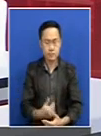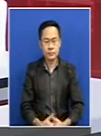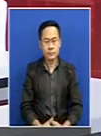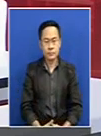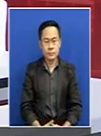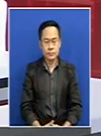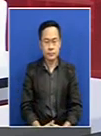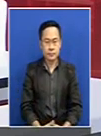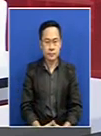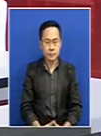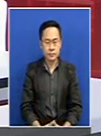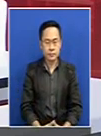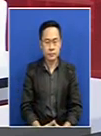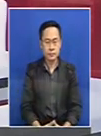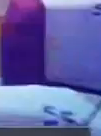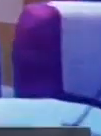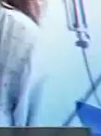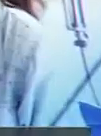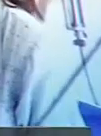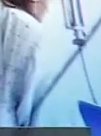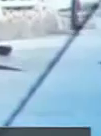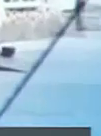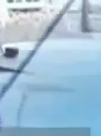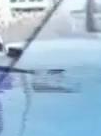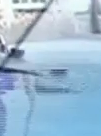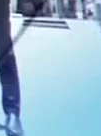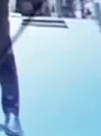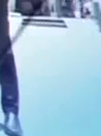งหาพุทธังกูลจากทีมล่าความจริงค่ะ